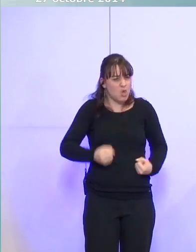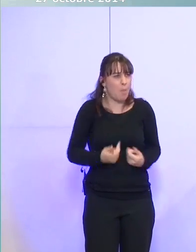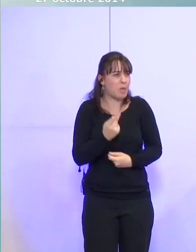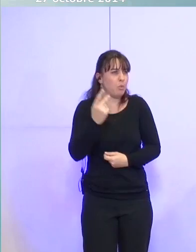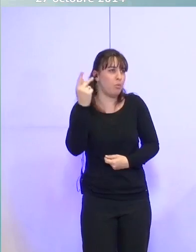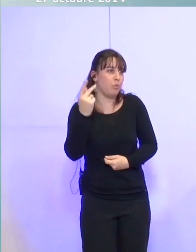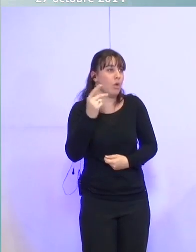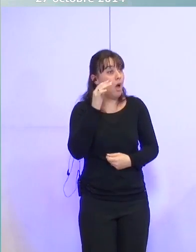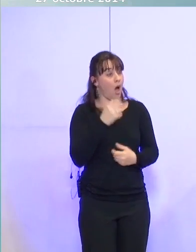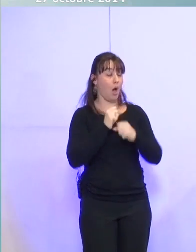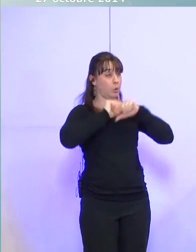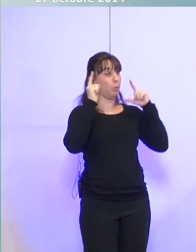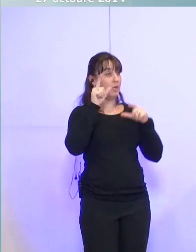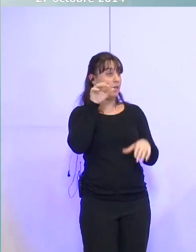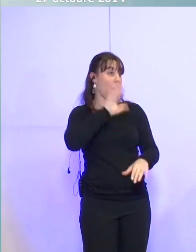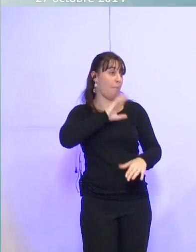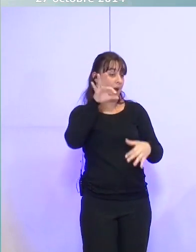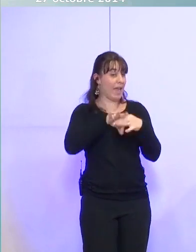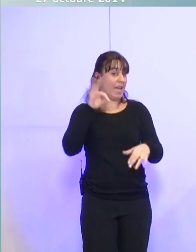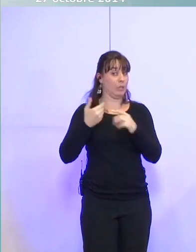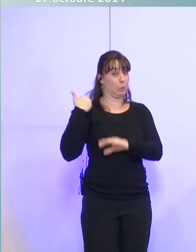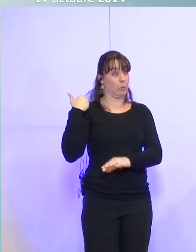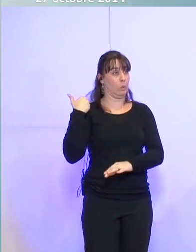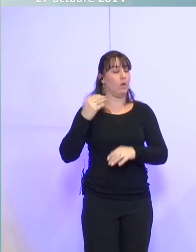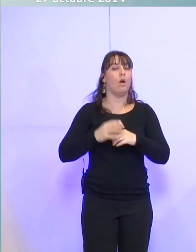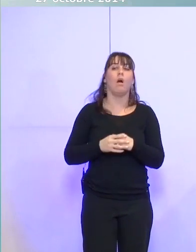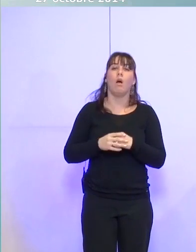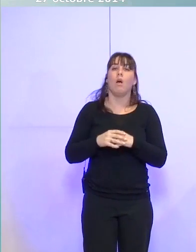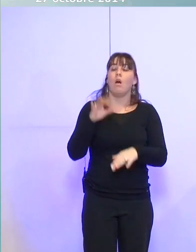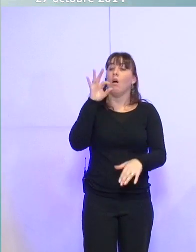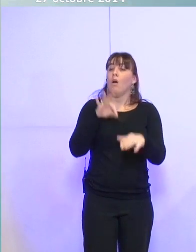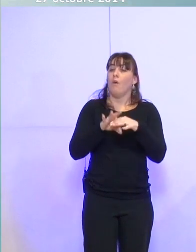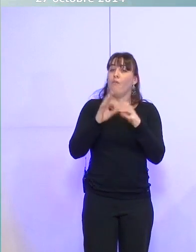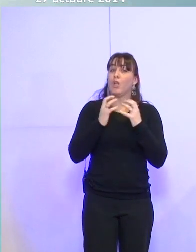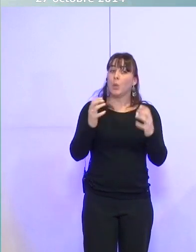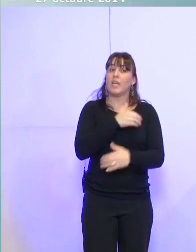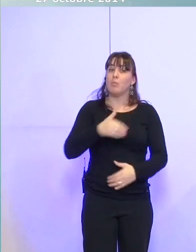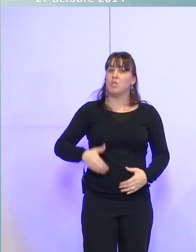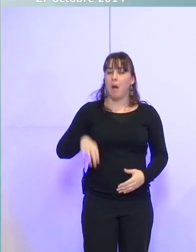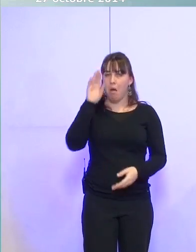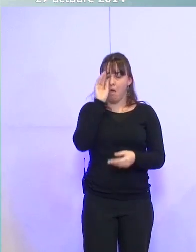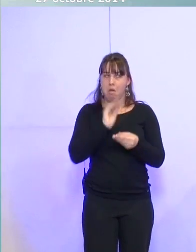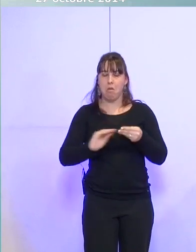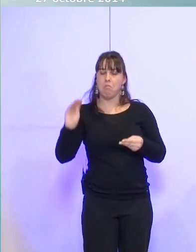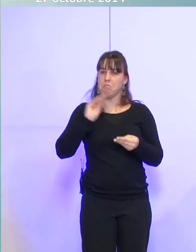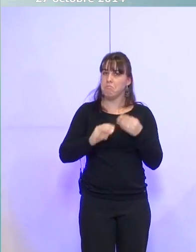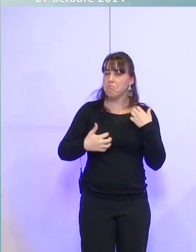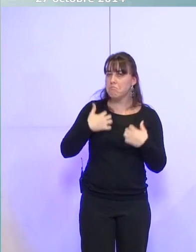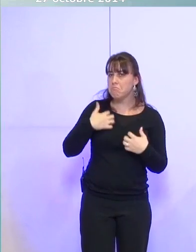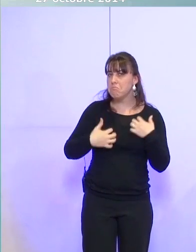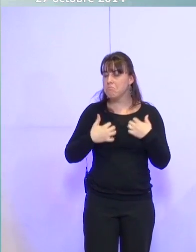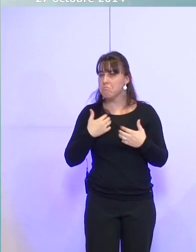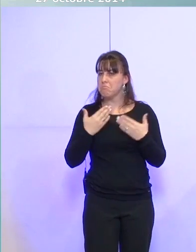En ce qui concerne la résolution soumise au vote du Conseil, on peut s'interroger sur la nécessité de